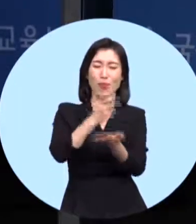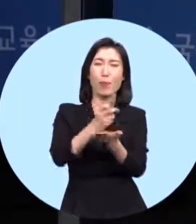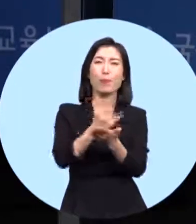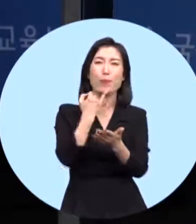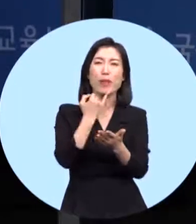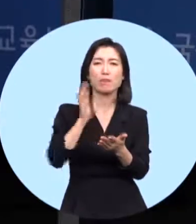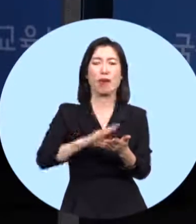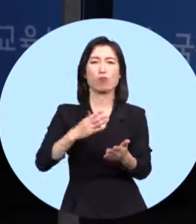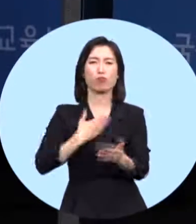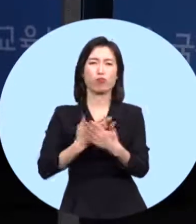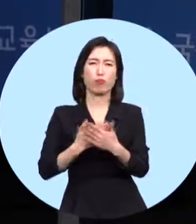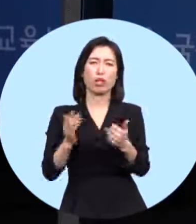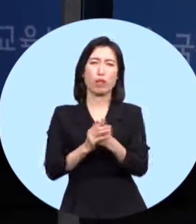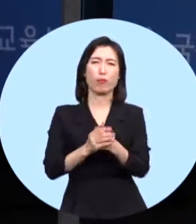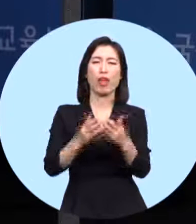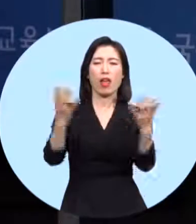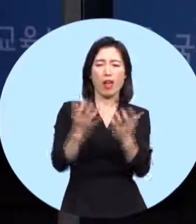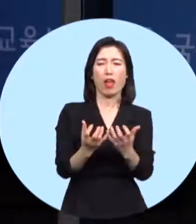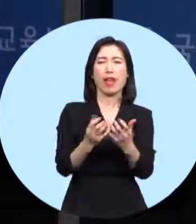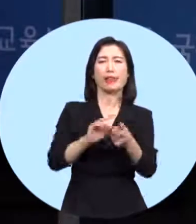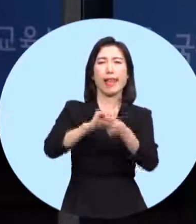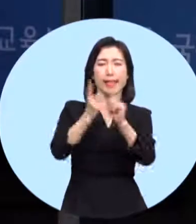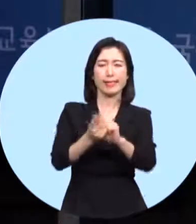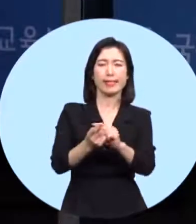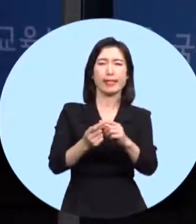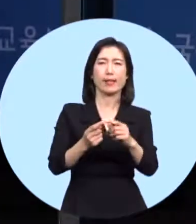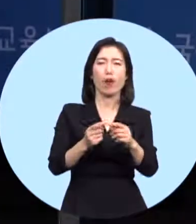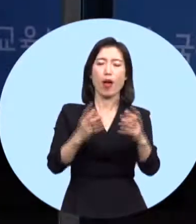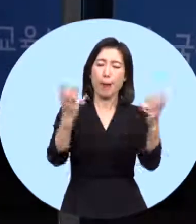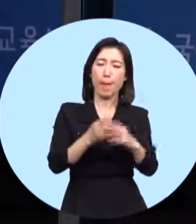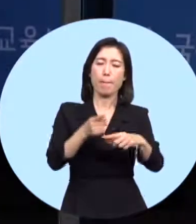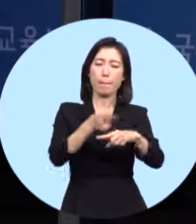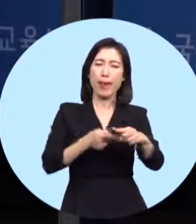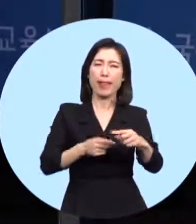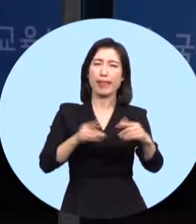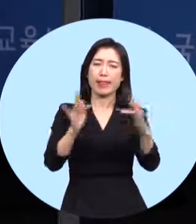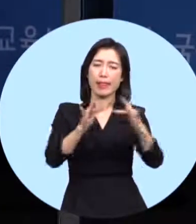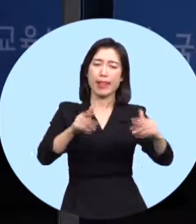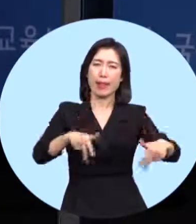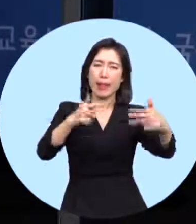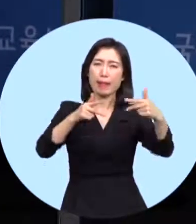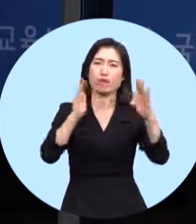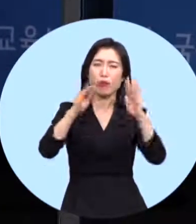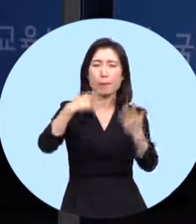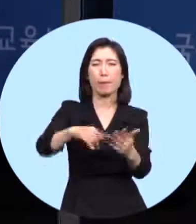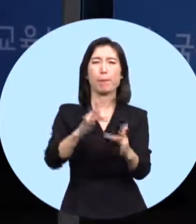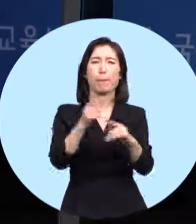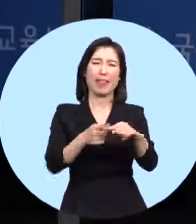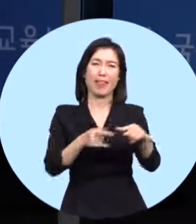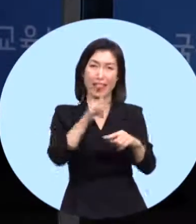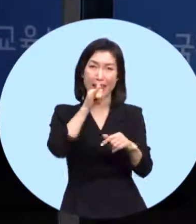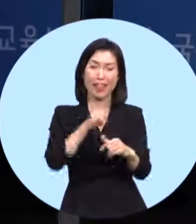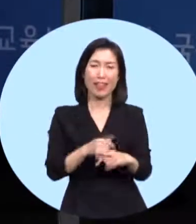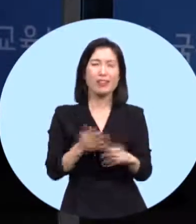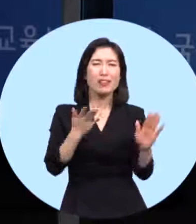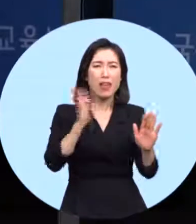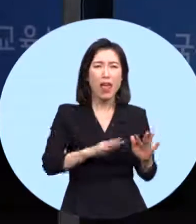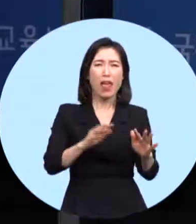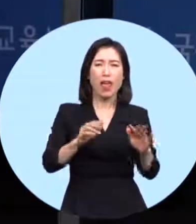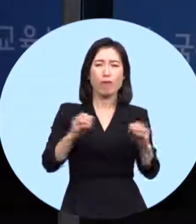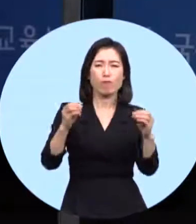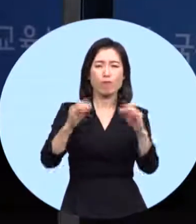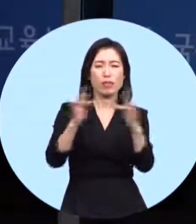물론 어려운 분야도 있습니다. 문해교육 같은 경우도 비대면으로 스마트폰으로